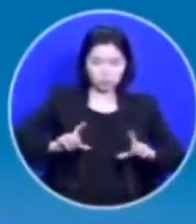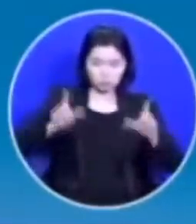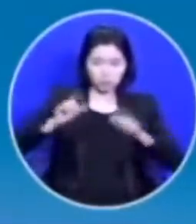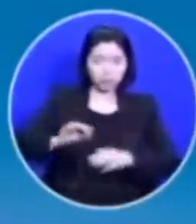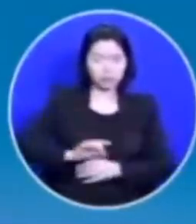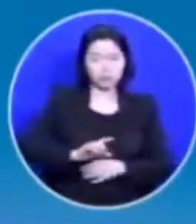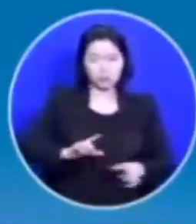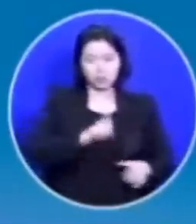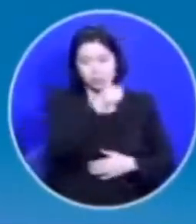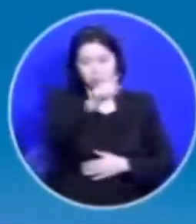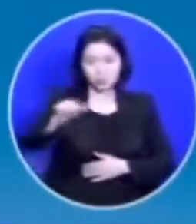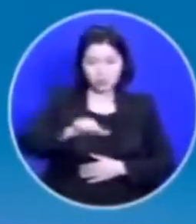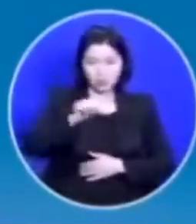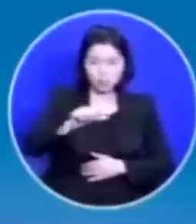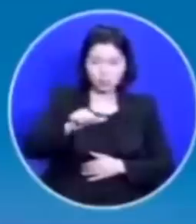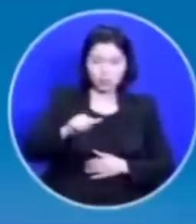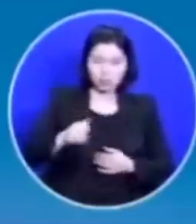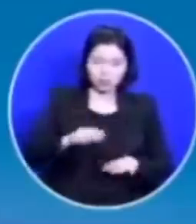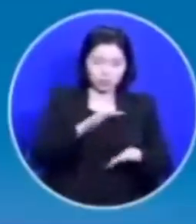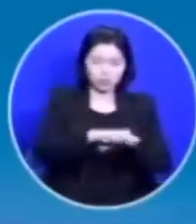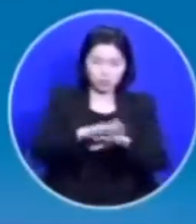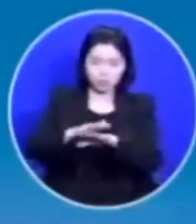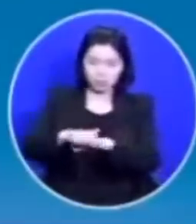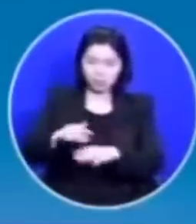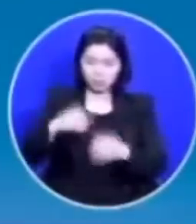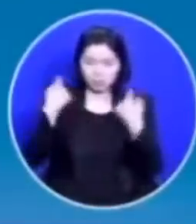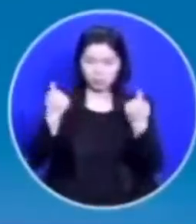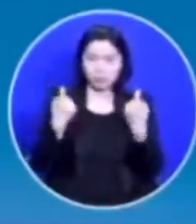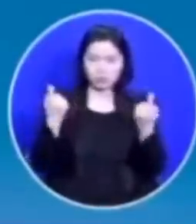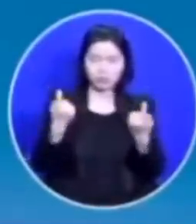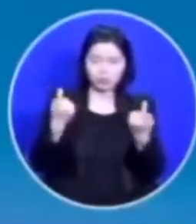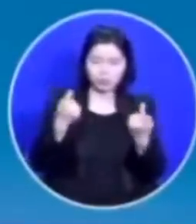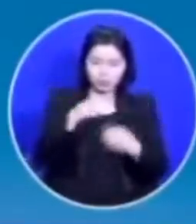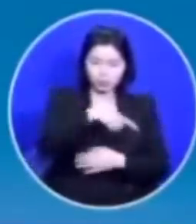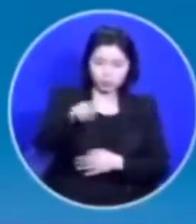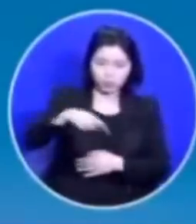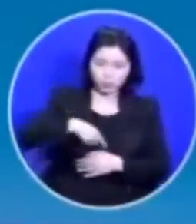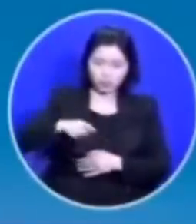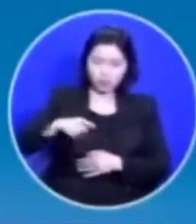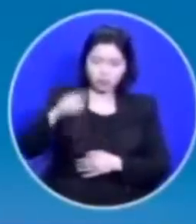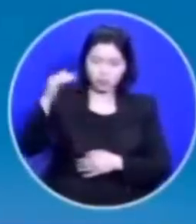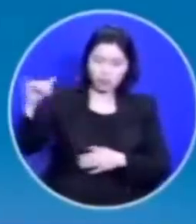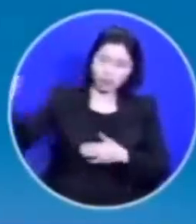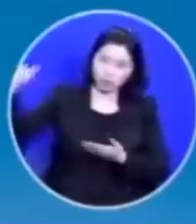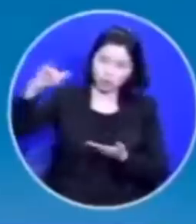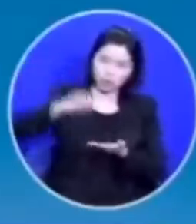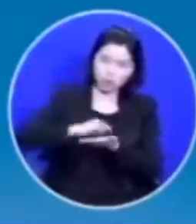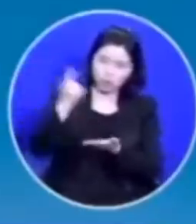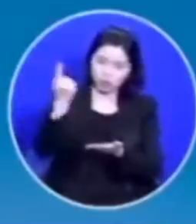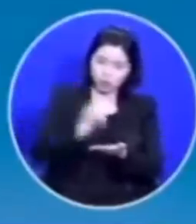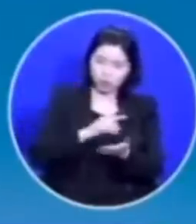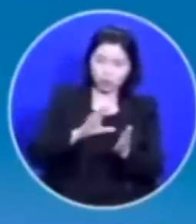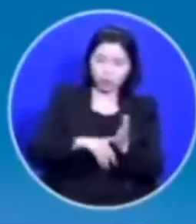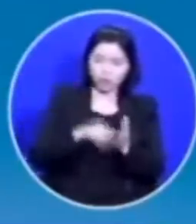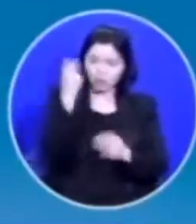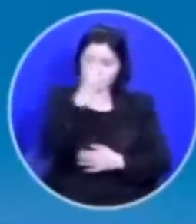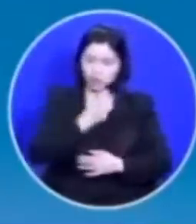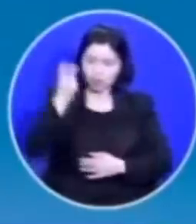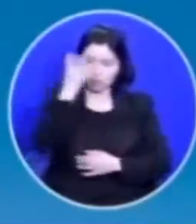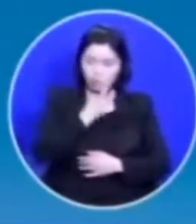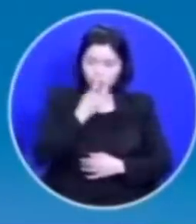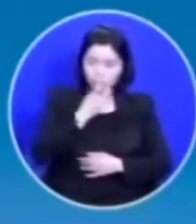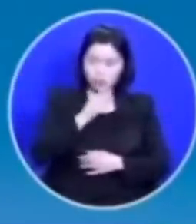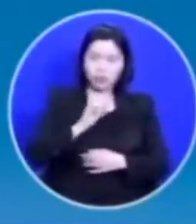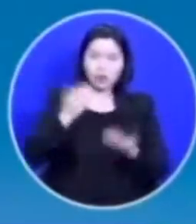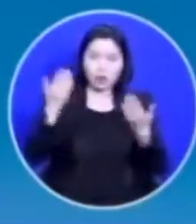그렇게 여행을 하다가 공항을 통해서 한국에 들어올때 익 업력 받는 일은 큰